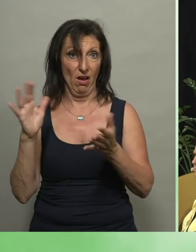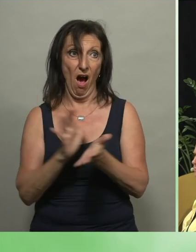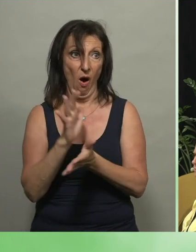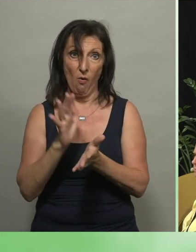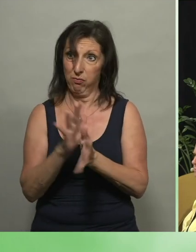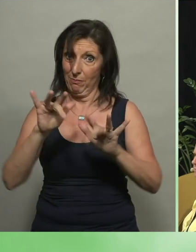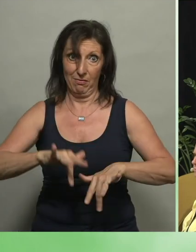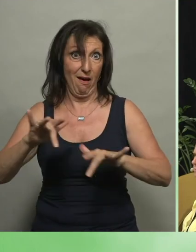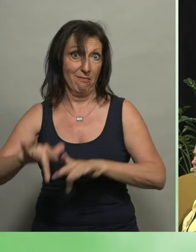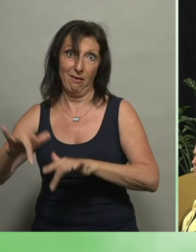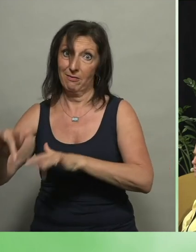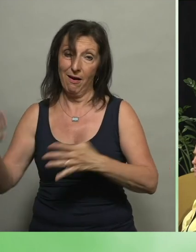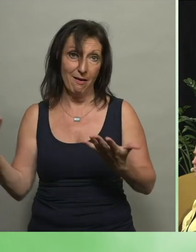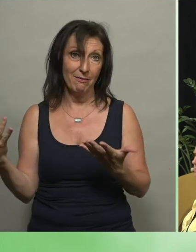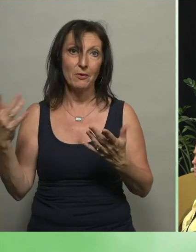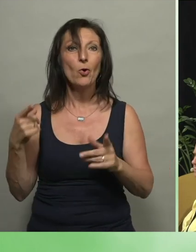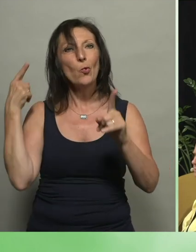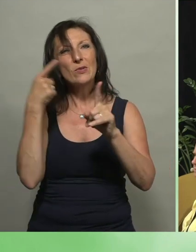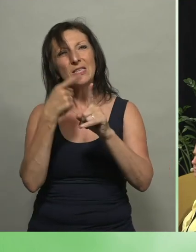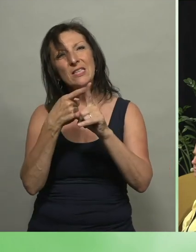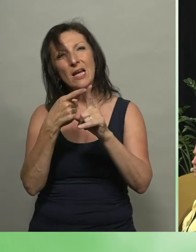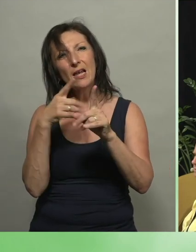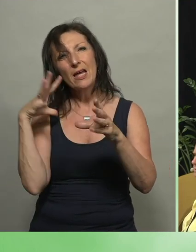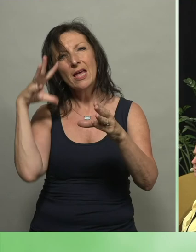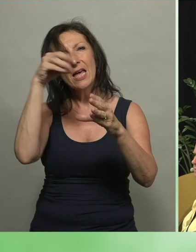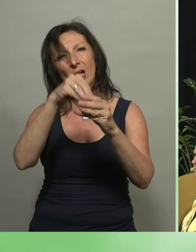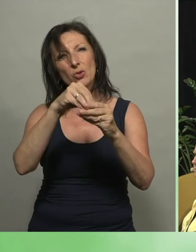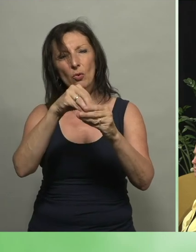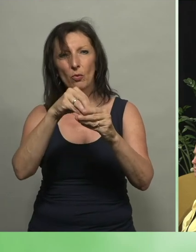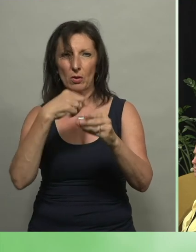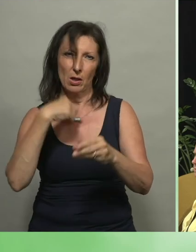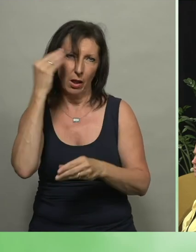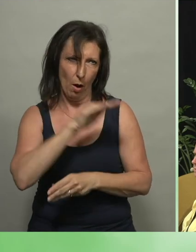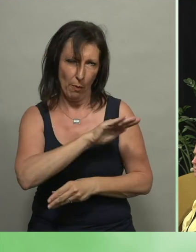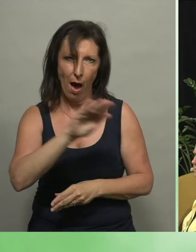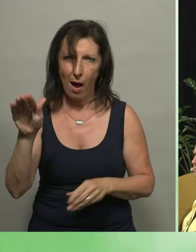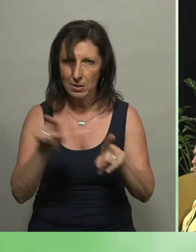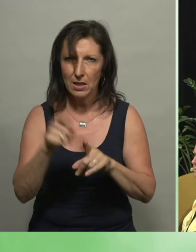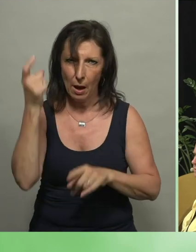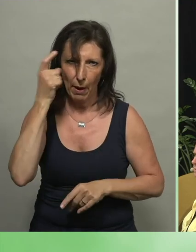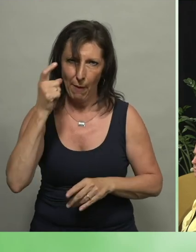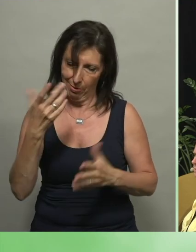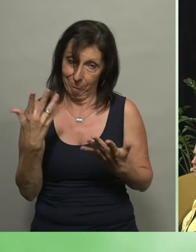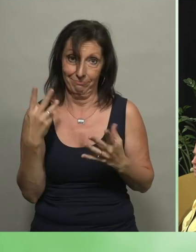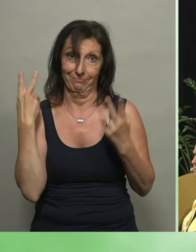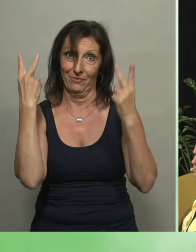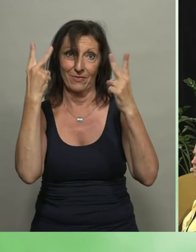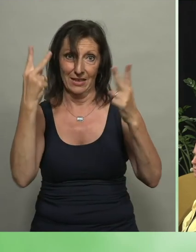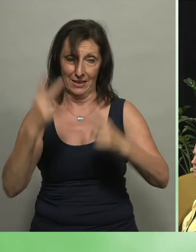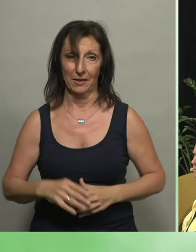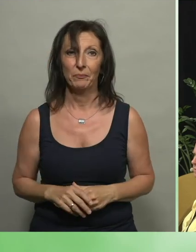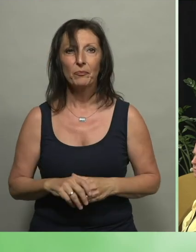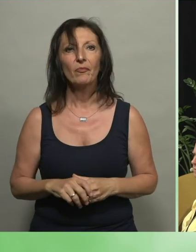müssen. Und das Ziel der Inklusion, glaube ich, stellt niemand in Frage. Besonders in der Zeit nach Corona ist der persönliche